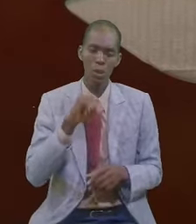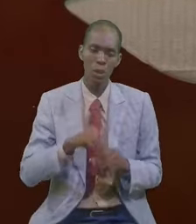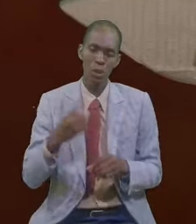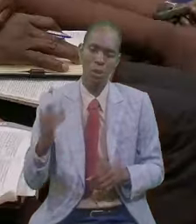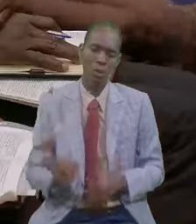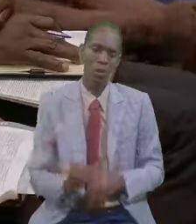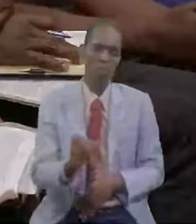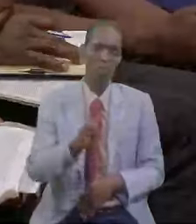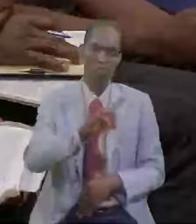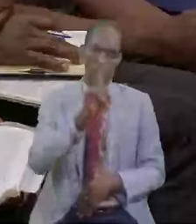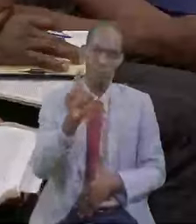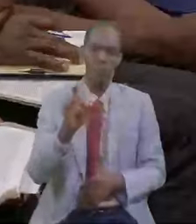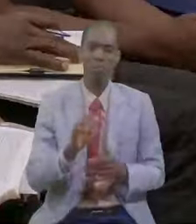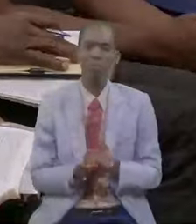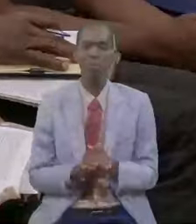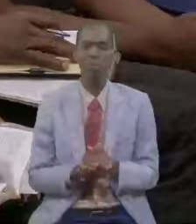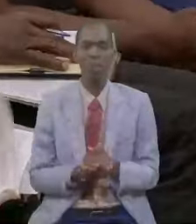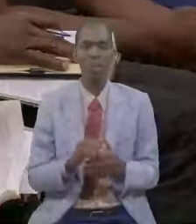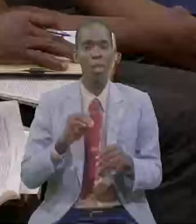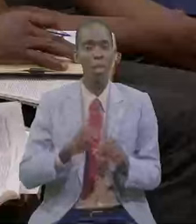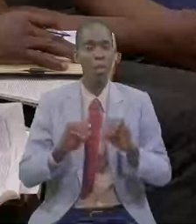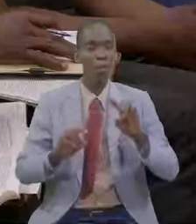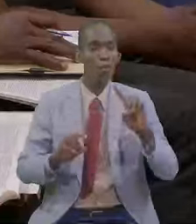l'éternité? 1 Jean 2.